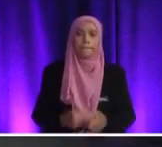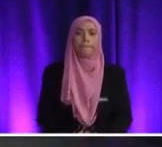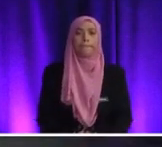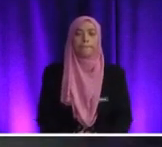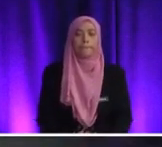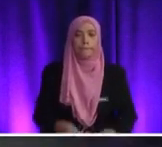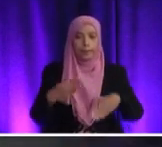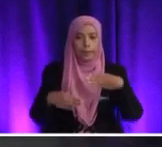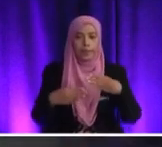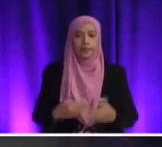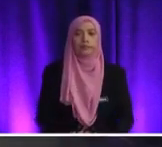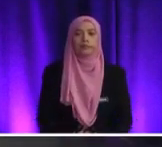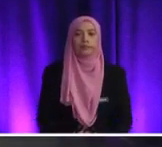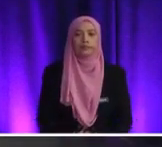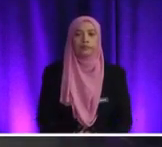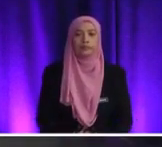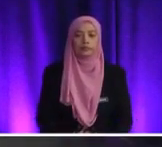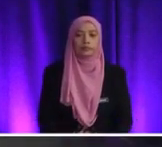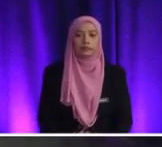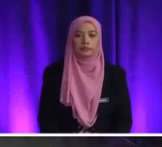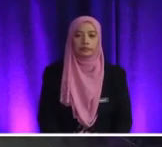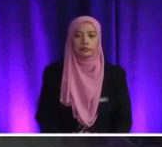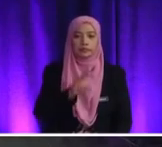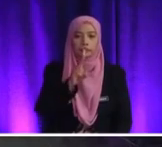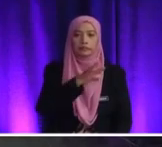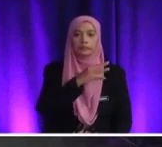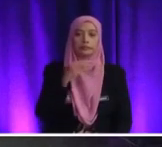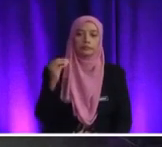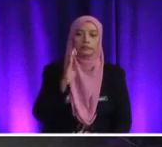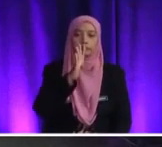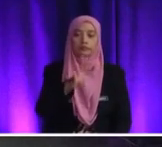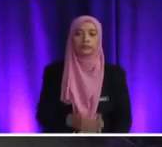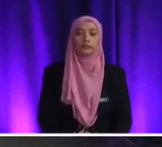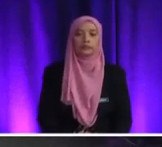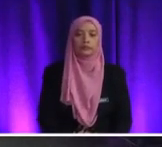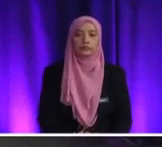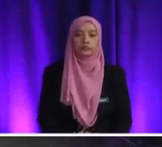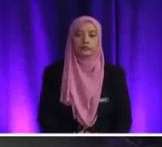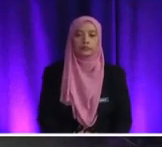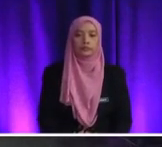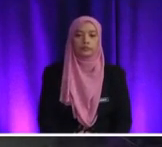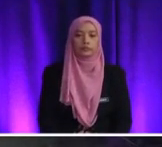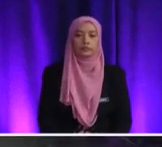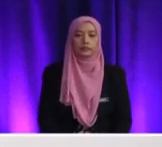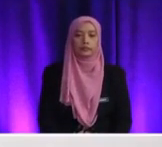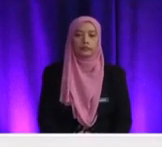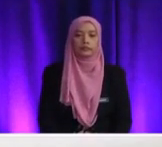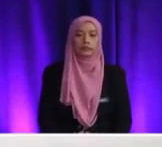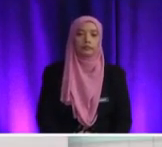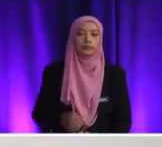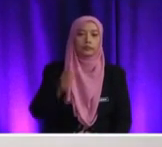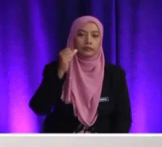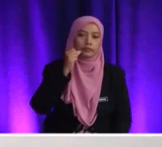adalah Apakah nama bidang nomor 3 dibunuh yo yo Kayak juga boleh di dekat